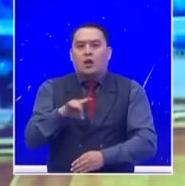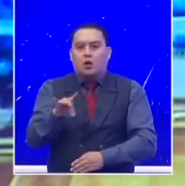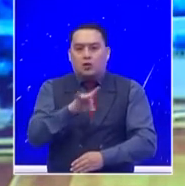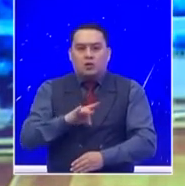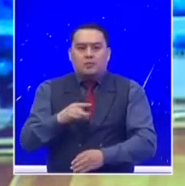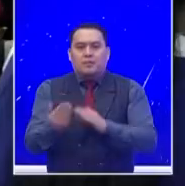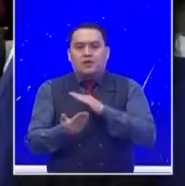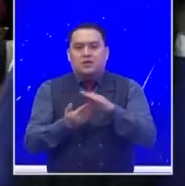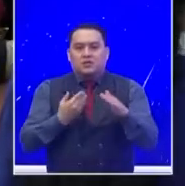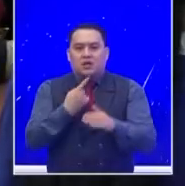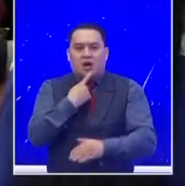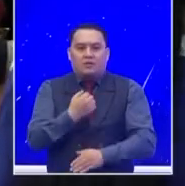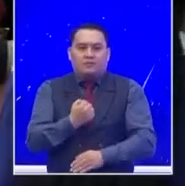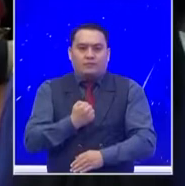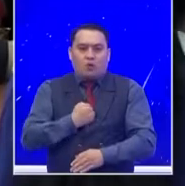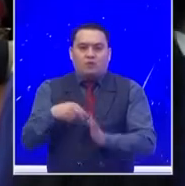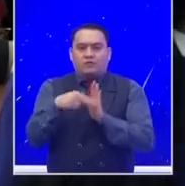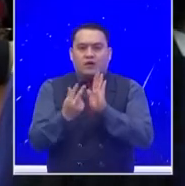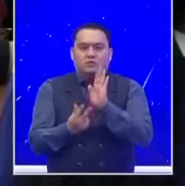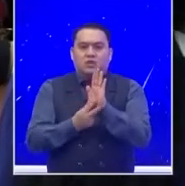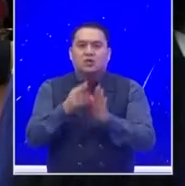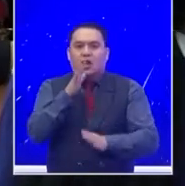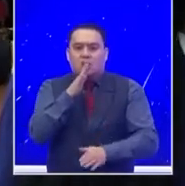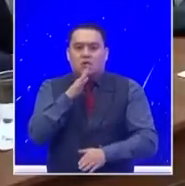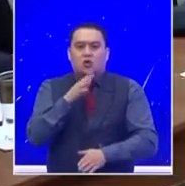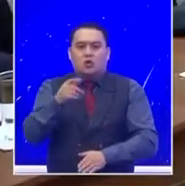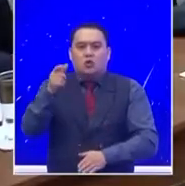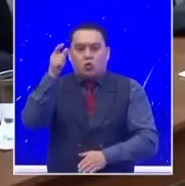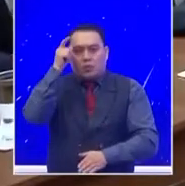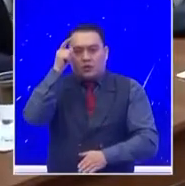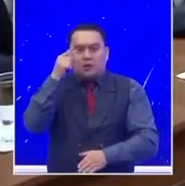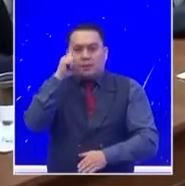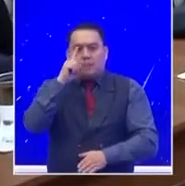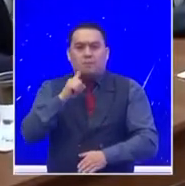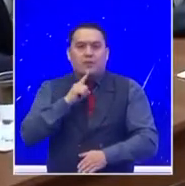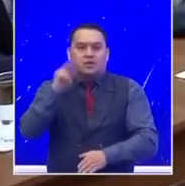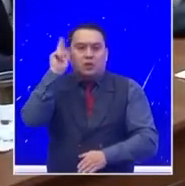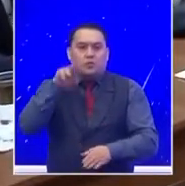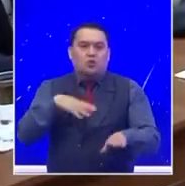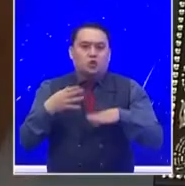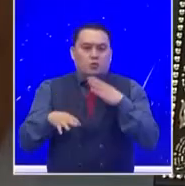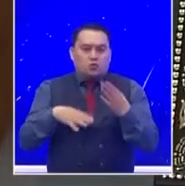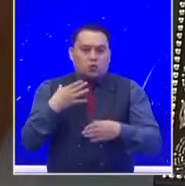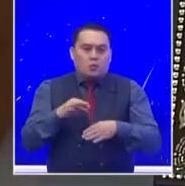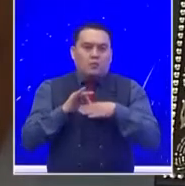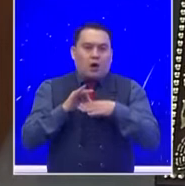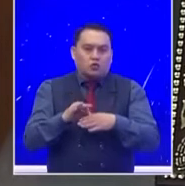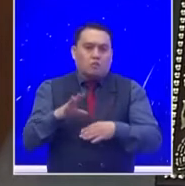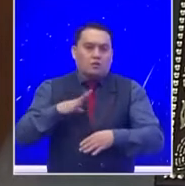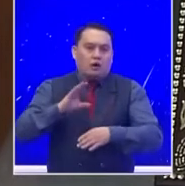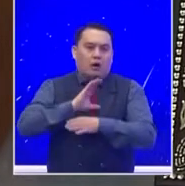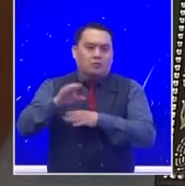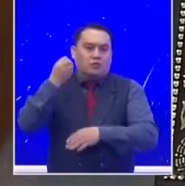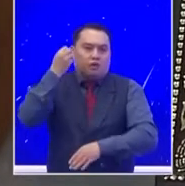был призван в ряды вооруженных сил в возрасте 18 лет. В Туркменистане прошел месячный курс молодого бойца. Затем был отправлен